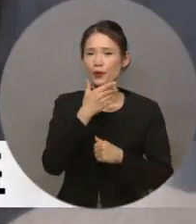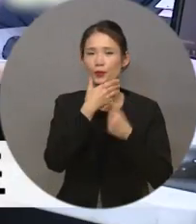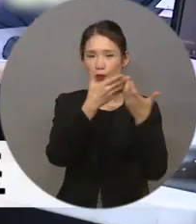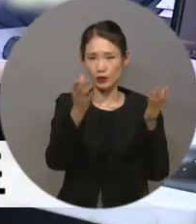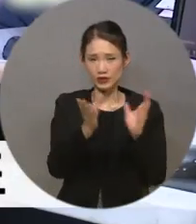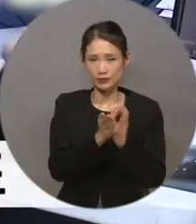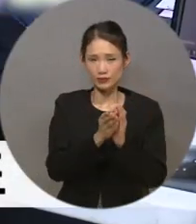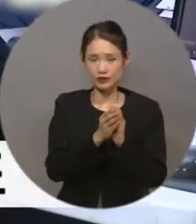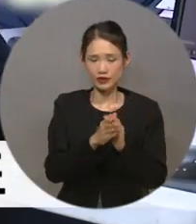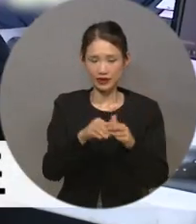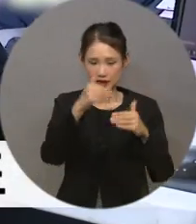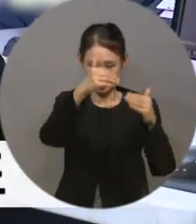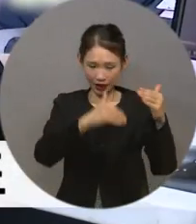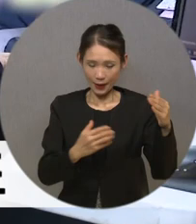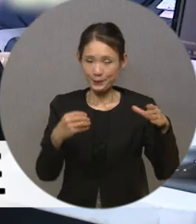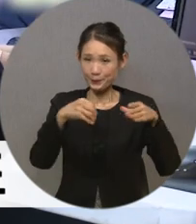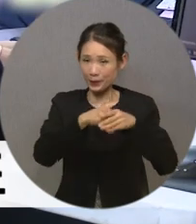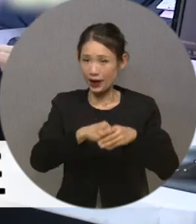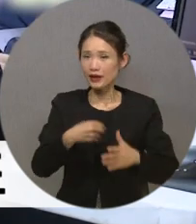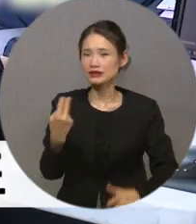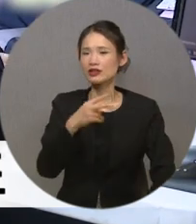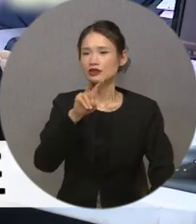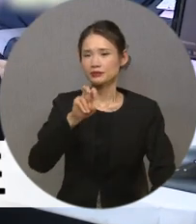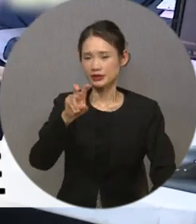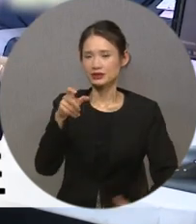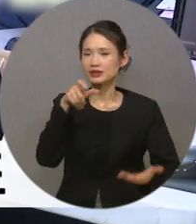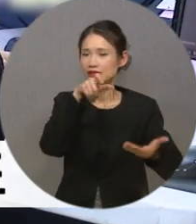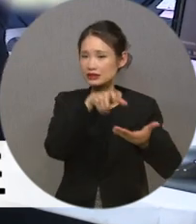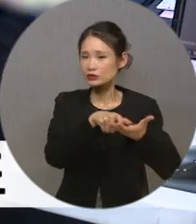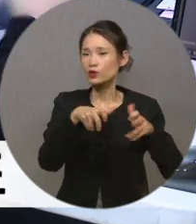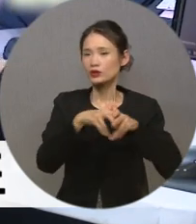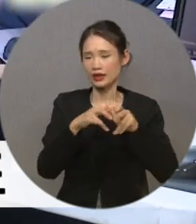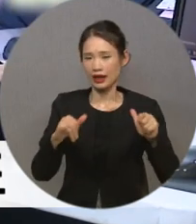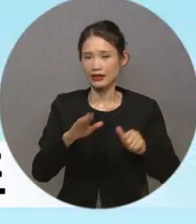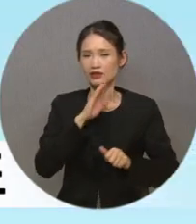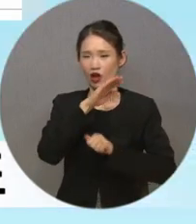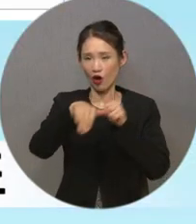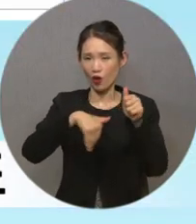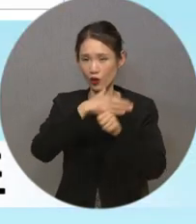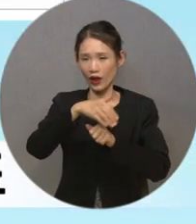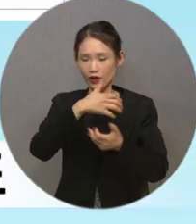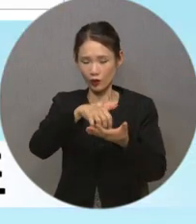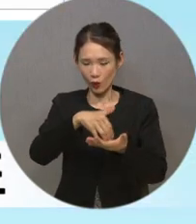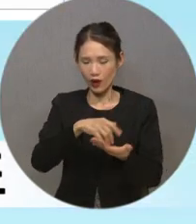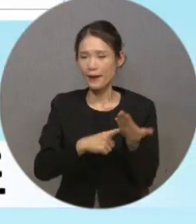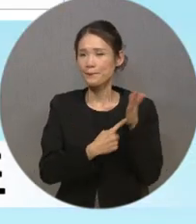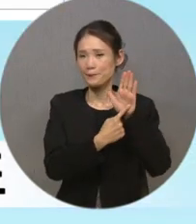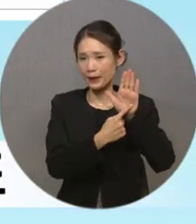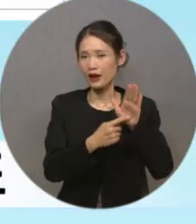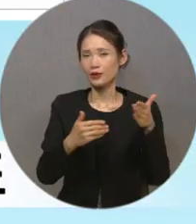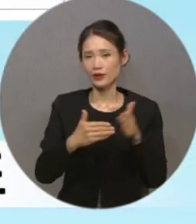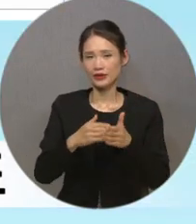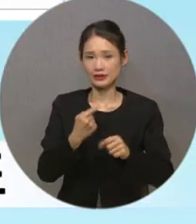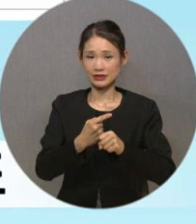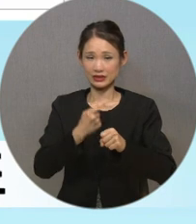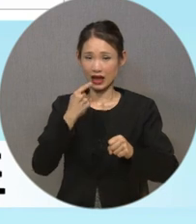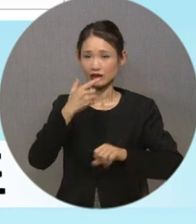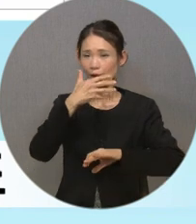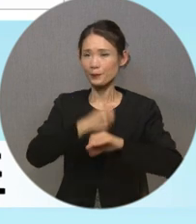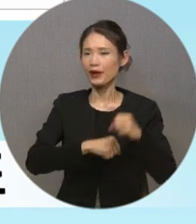내용에 담긴 2022년도 등록장애인 현황 통계를 발표했습니다 조사결과 지난해 말 기준